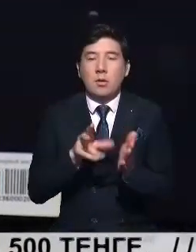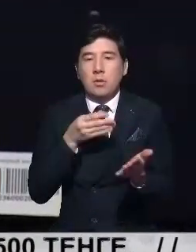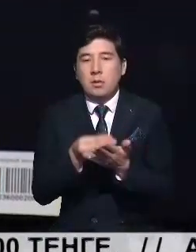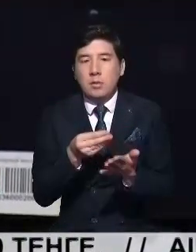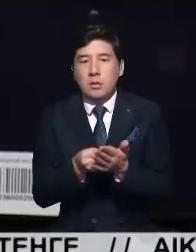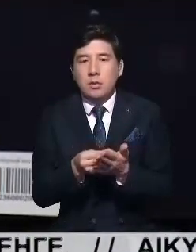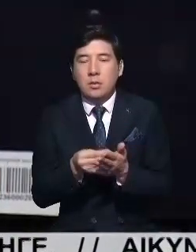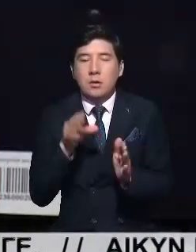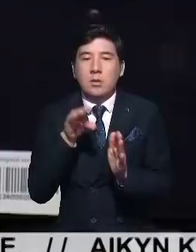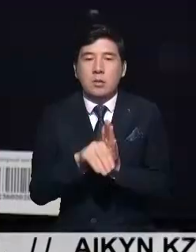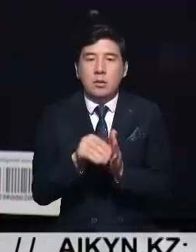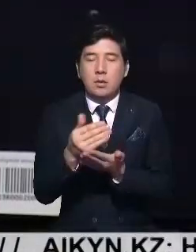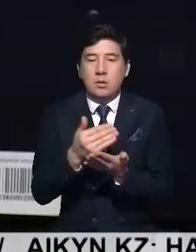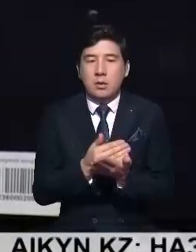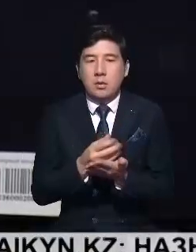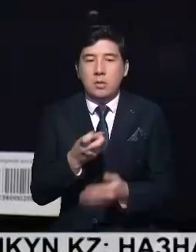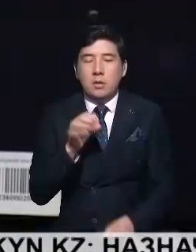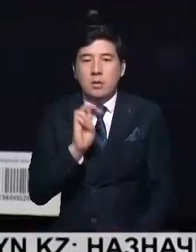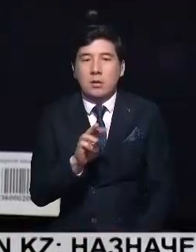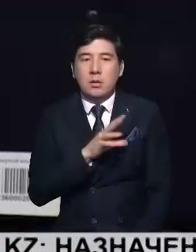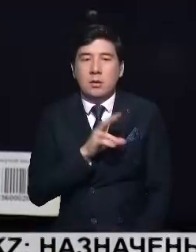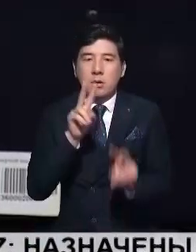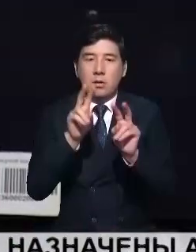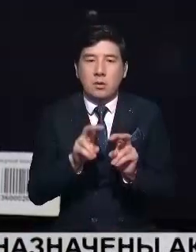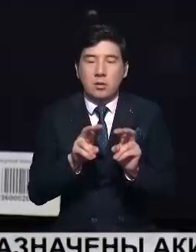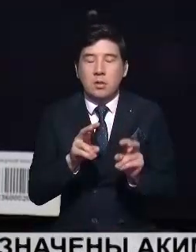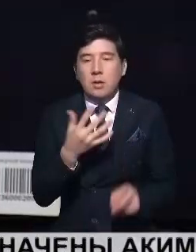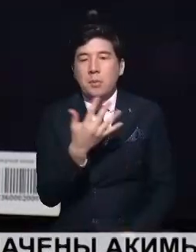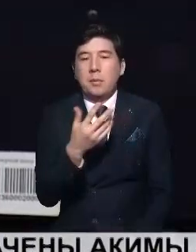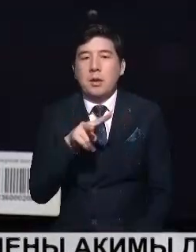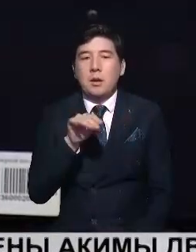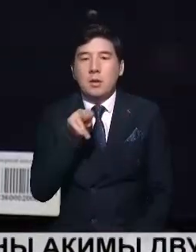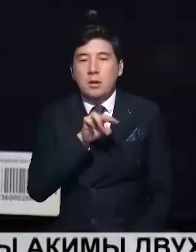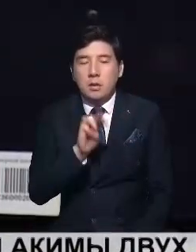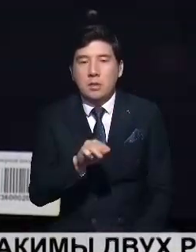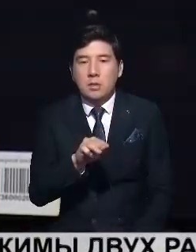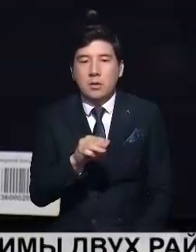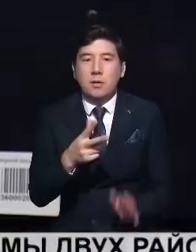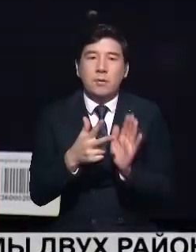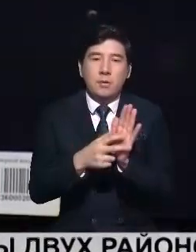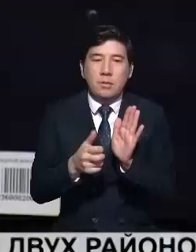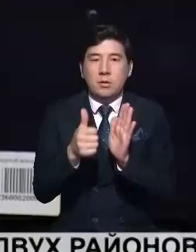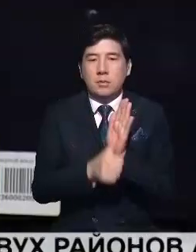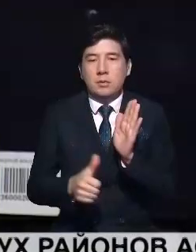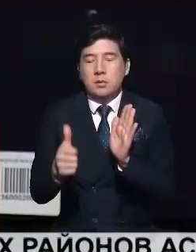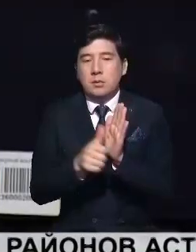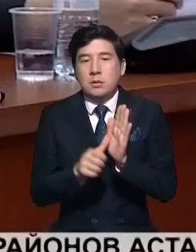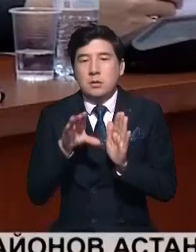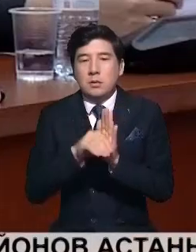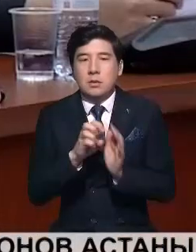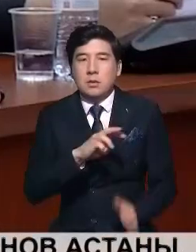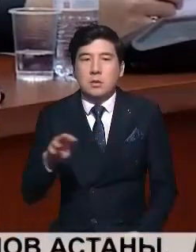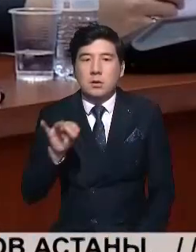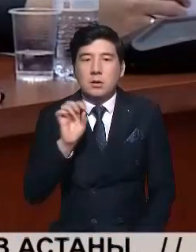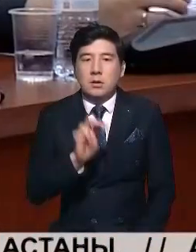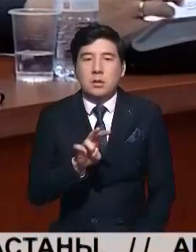Какая работа проведена, сколько рабочих мест, будем проверять. За 5 лет доход Астана Хаб составил 864 миллиарда тенге, из которых в бюджет